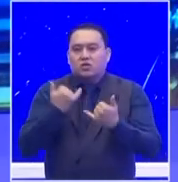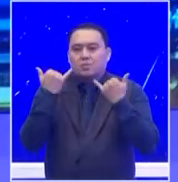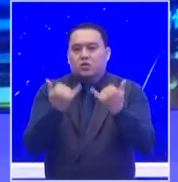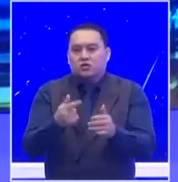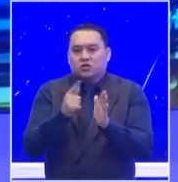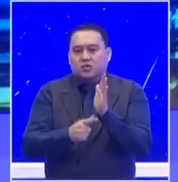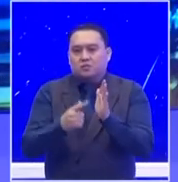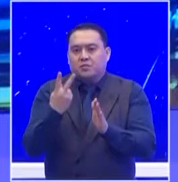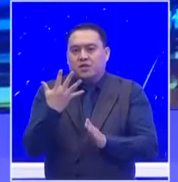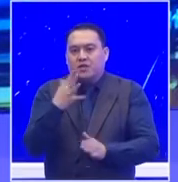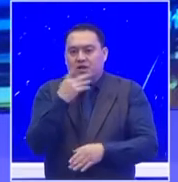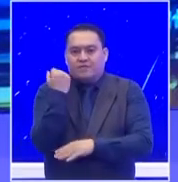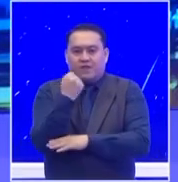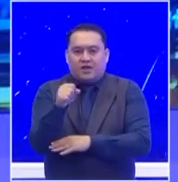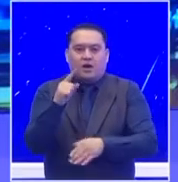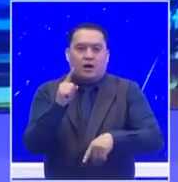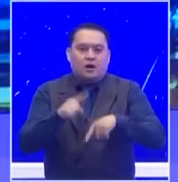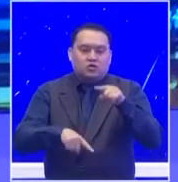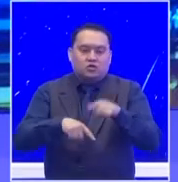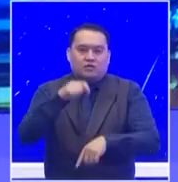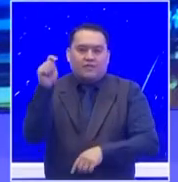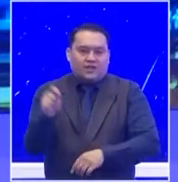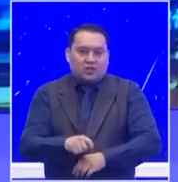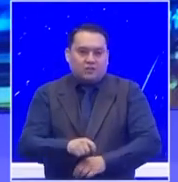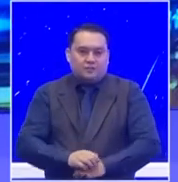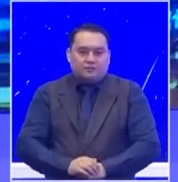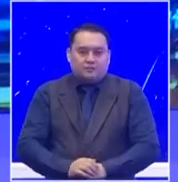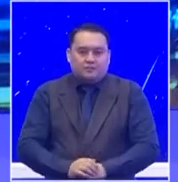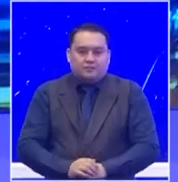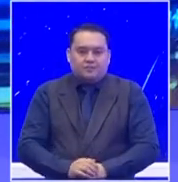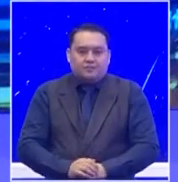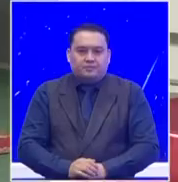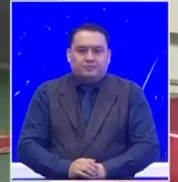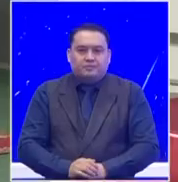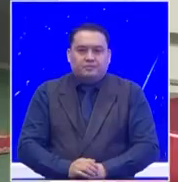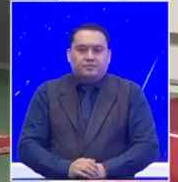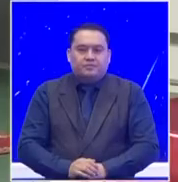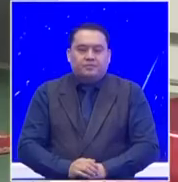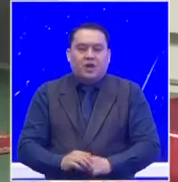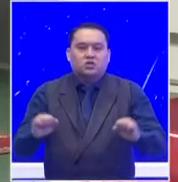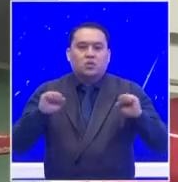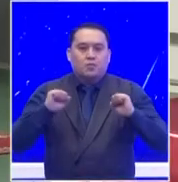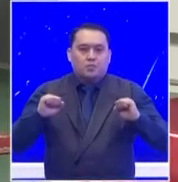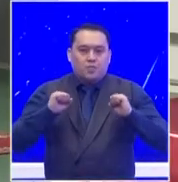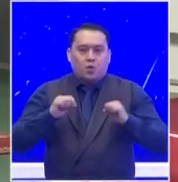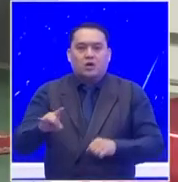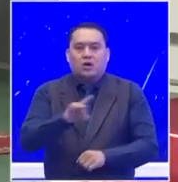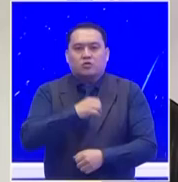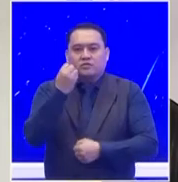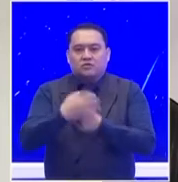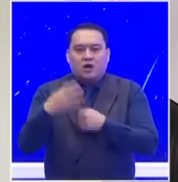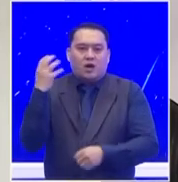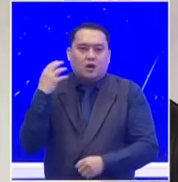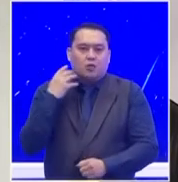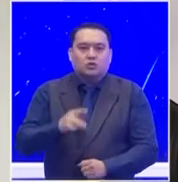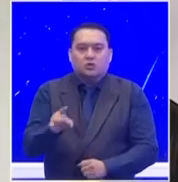к 75-летию победы Великой Отечественной войны. Подробности у Алексея Цоя. В спортивном комплексе районного центра